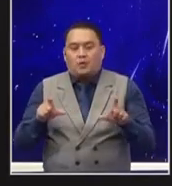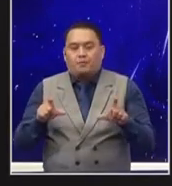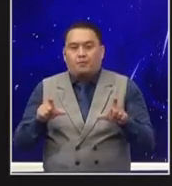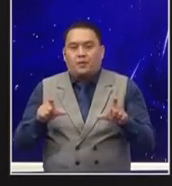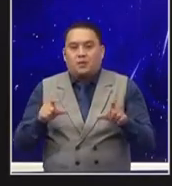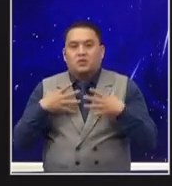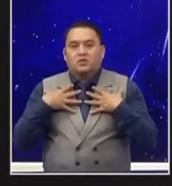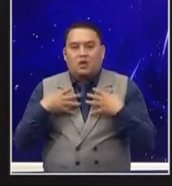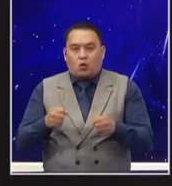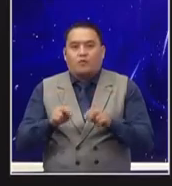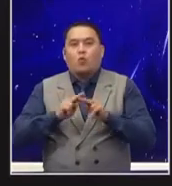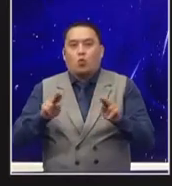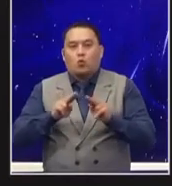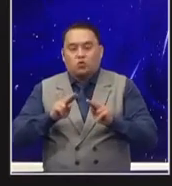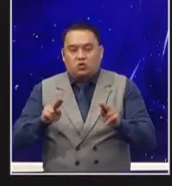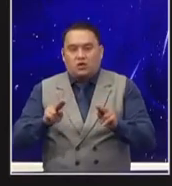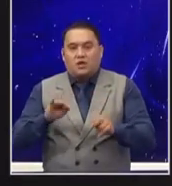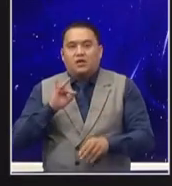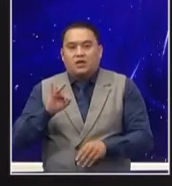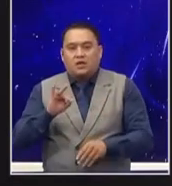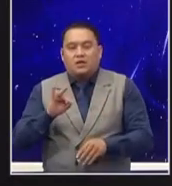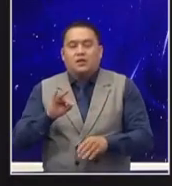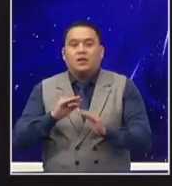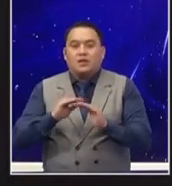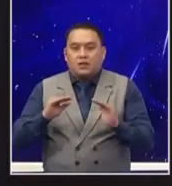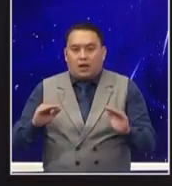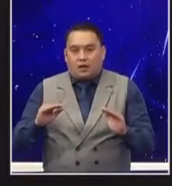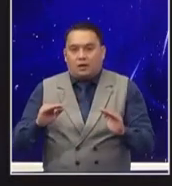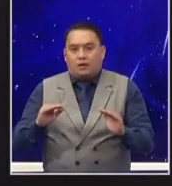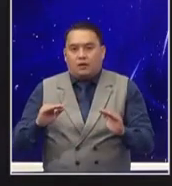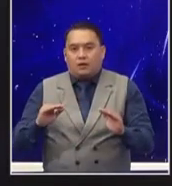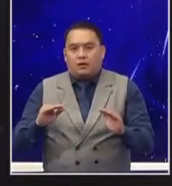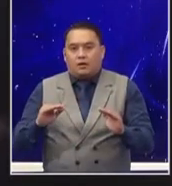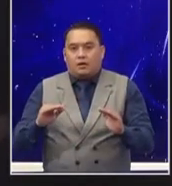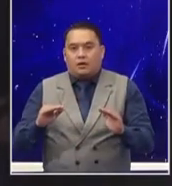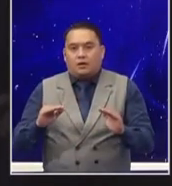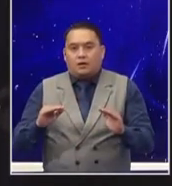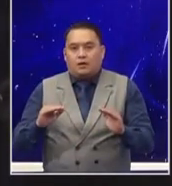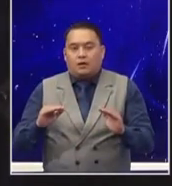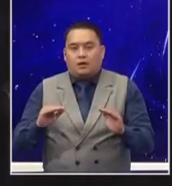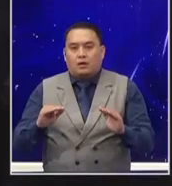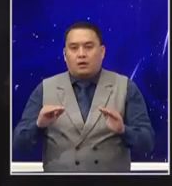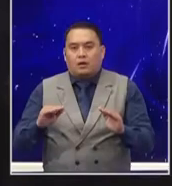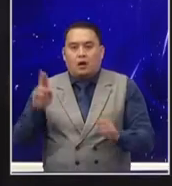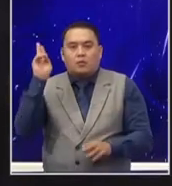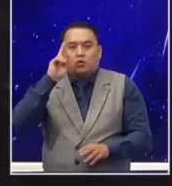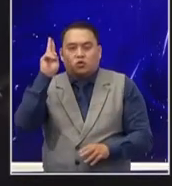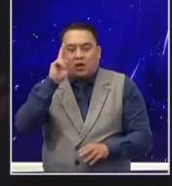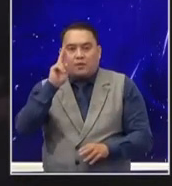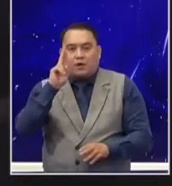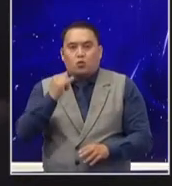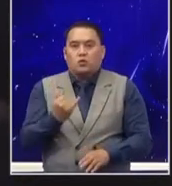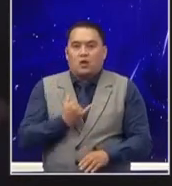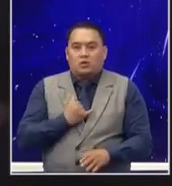Ведь здоровье учителя все-таки это... Ну, так скажем, обучаемость детей, да, а у